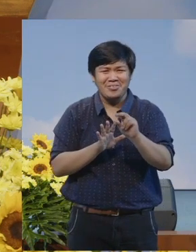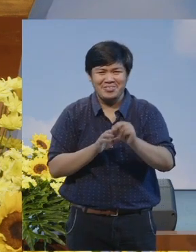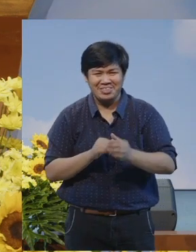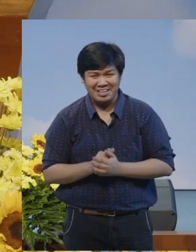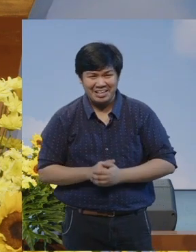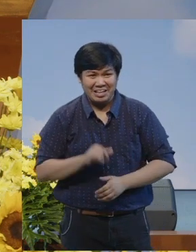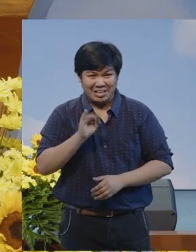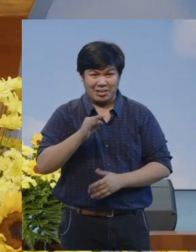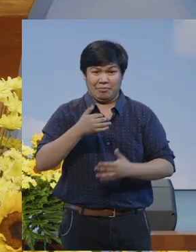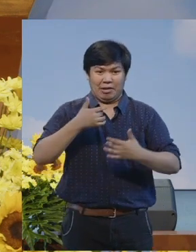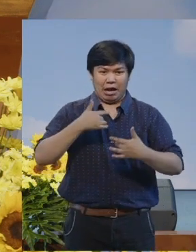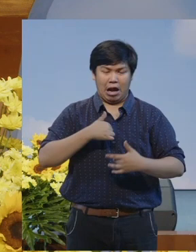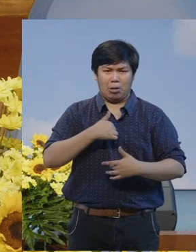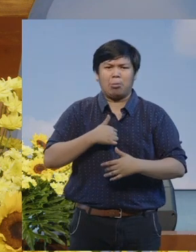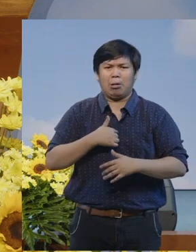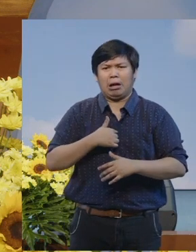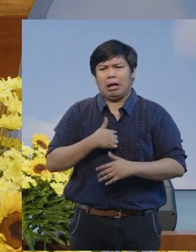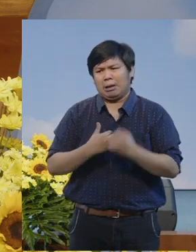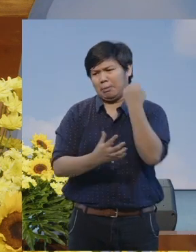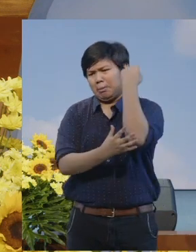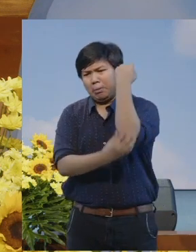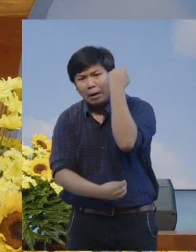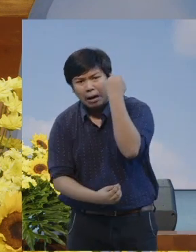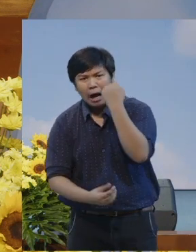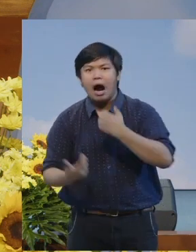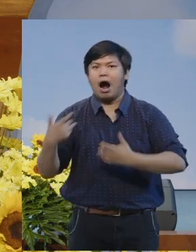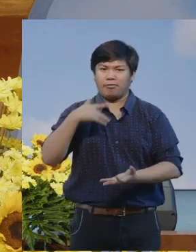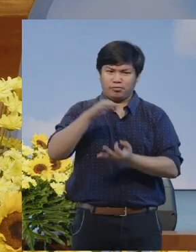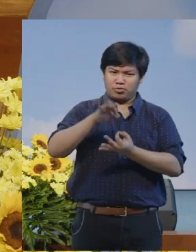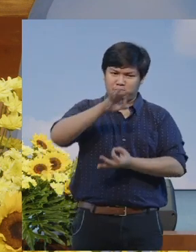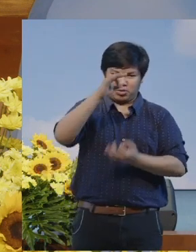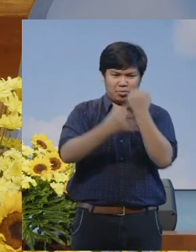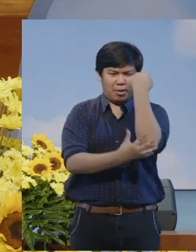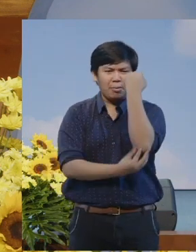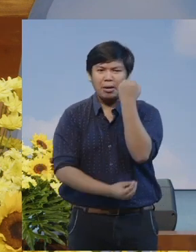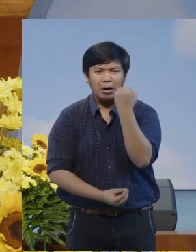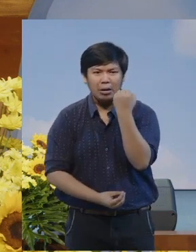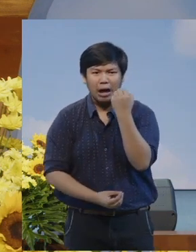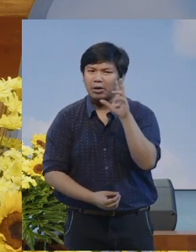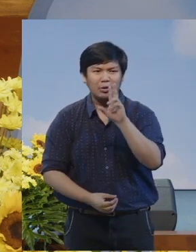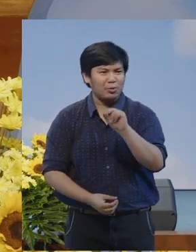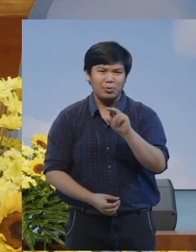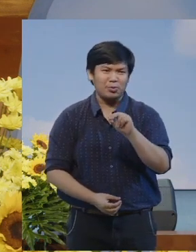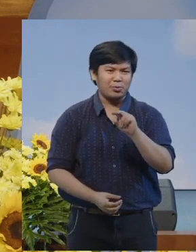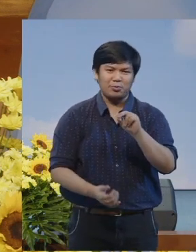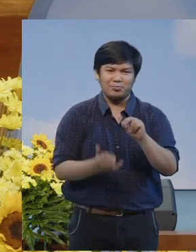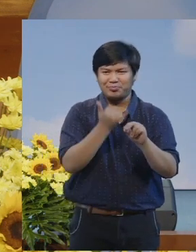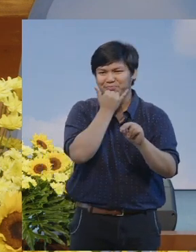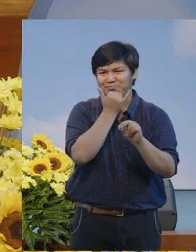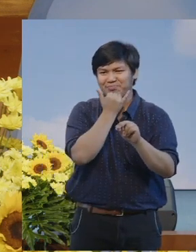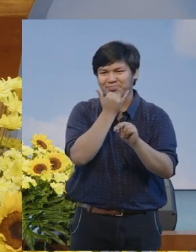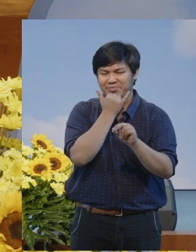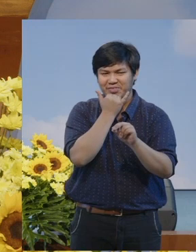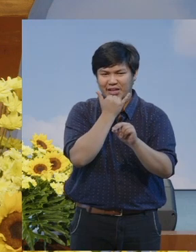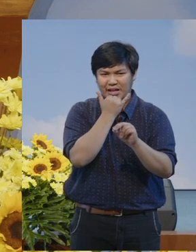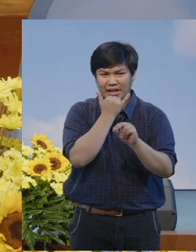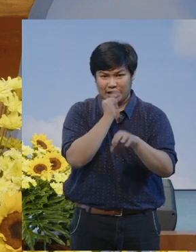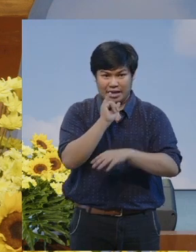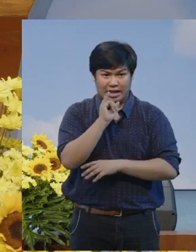ay naghirap, o merong espiritu ng poverty, kaya ako naghirap. Kung tayo